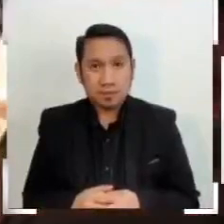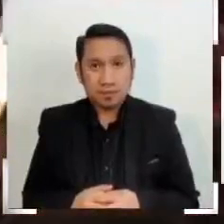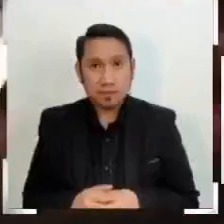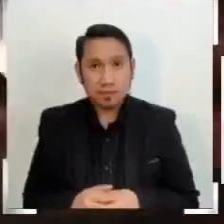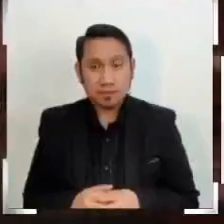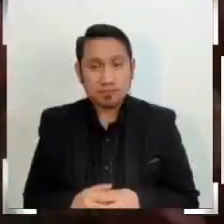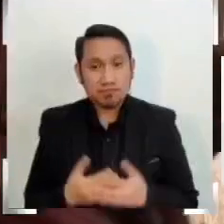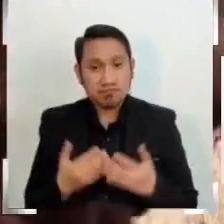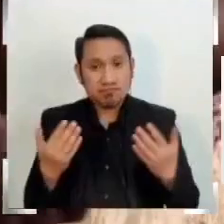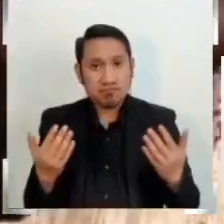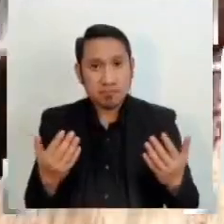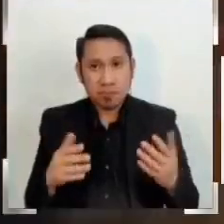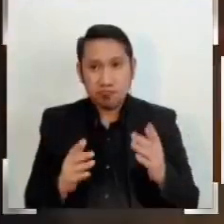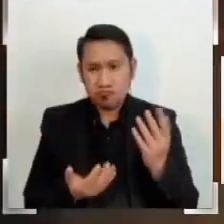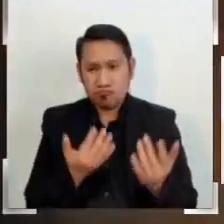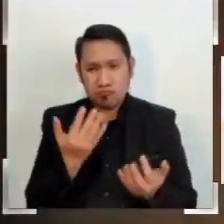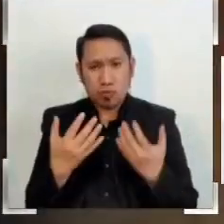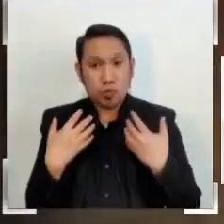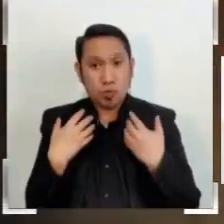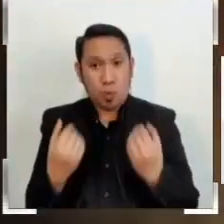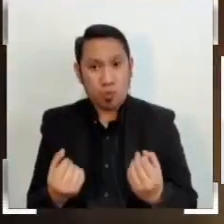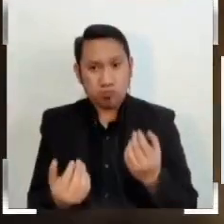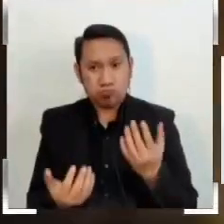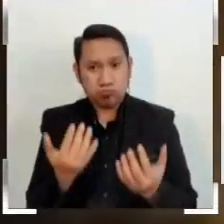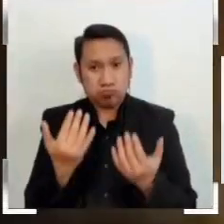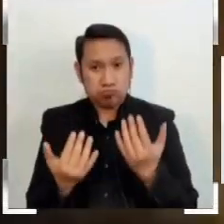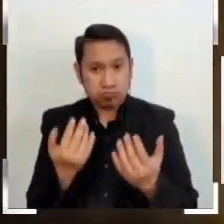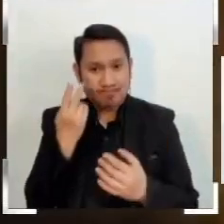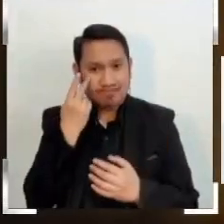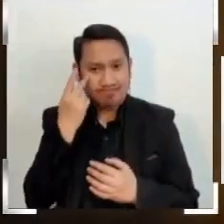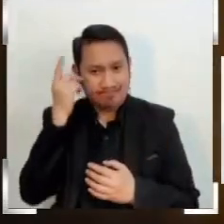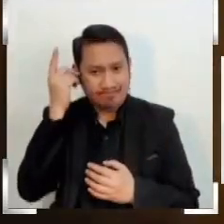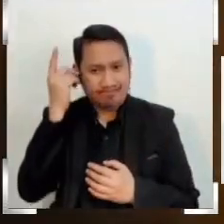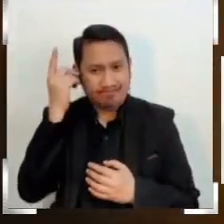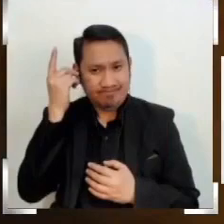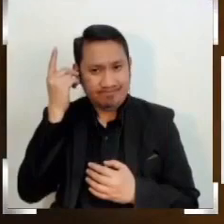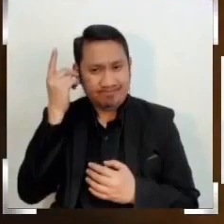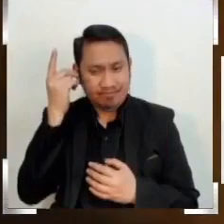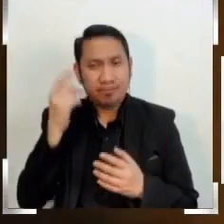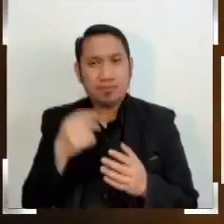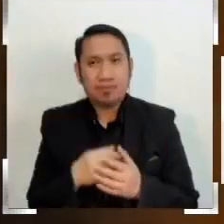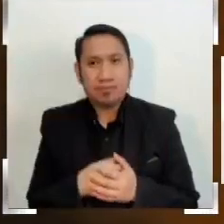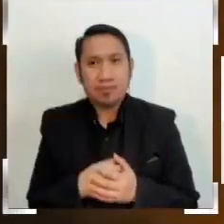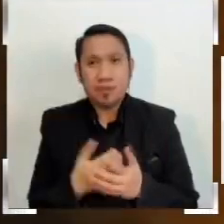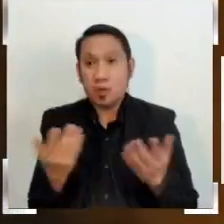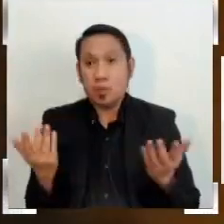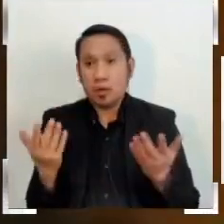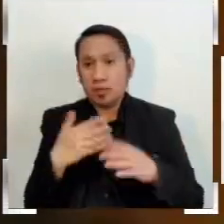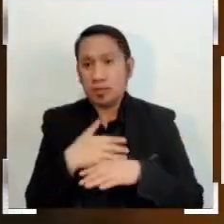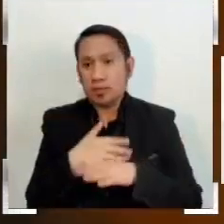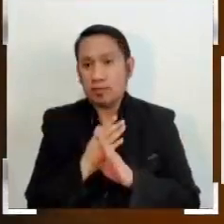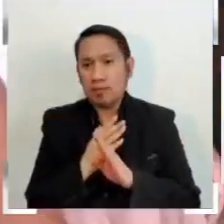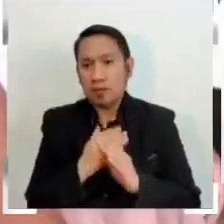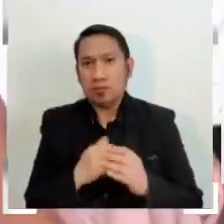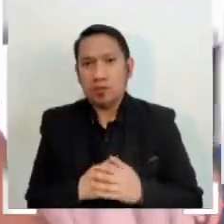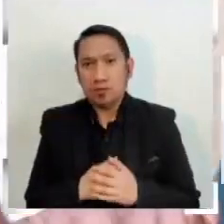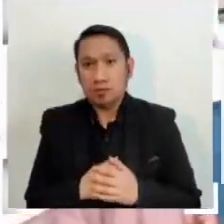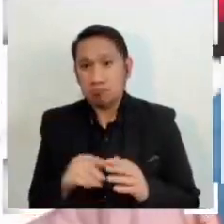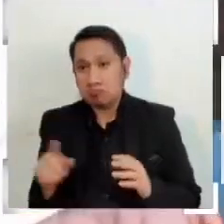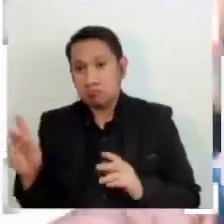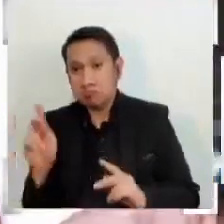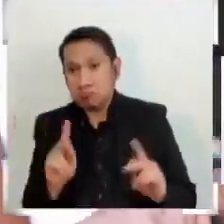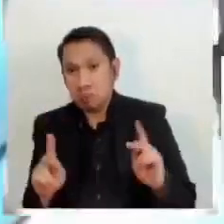Nangangalit na apoy ang gumising sa Barangay Kapitan Tomas Monteverde Sr. Agdao, Davao City. Ang mga residente